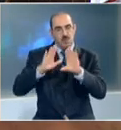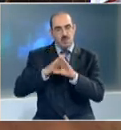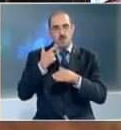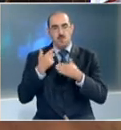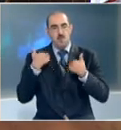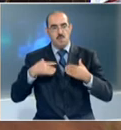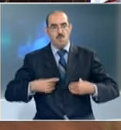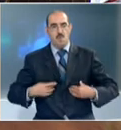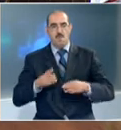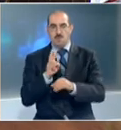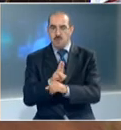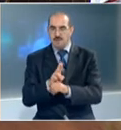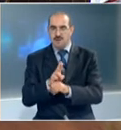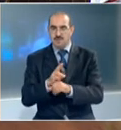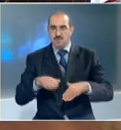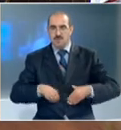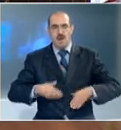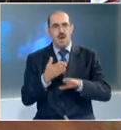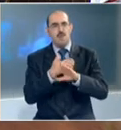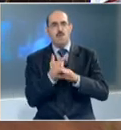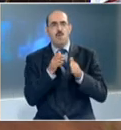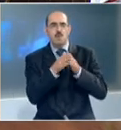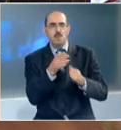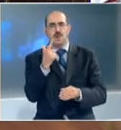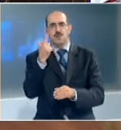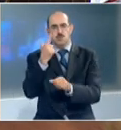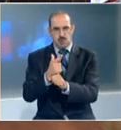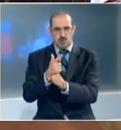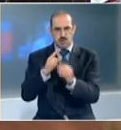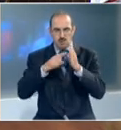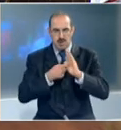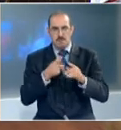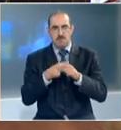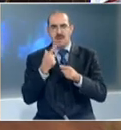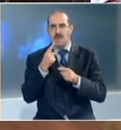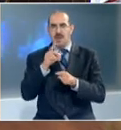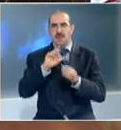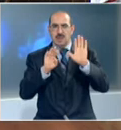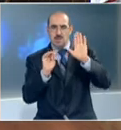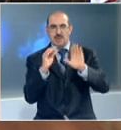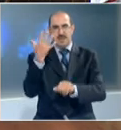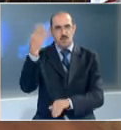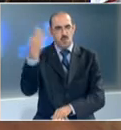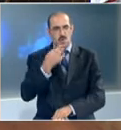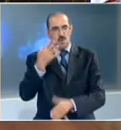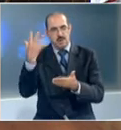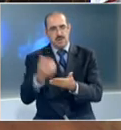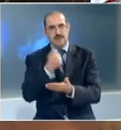ذا، وكانت عندنا 12 مطلب ما فيها تحقت أكثر من 95% من مطالب الحرس